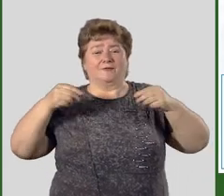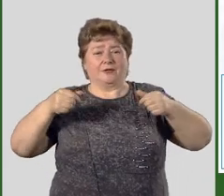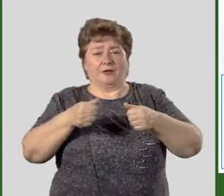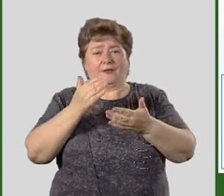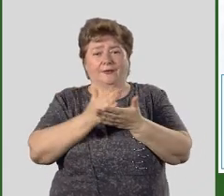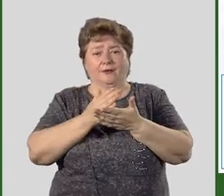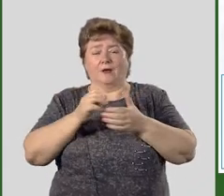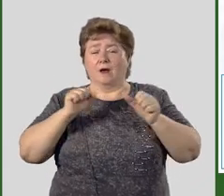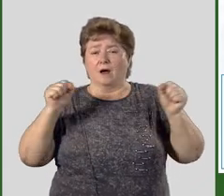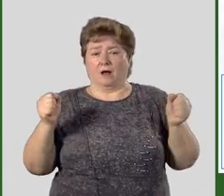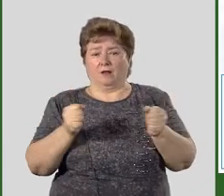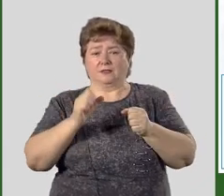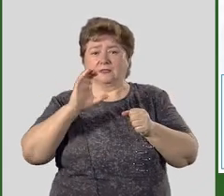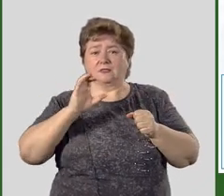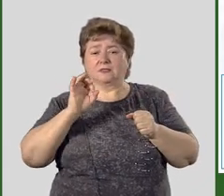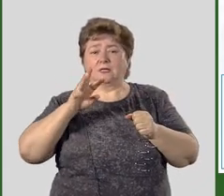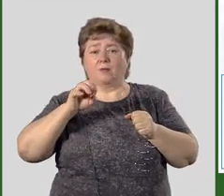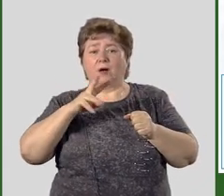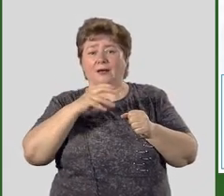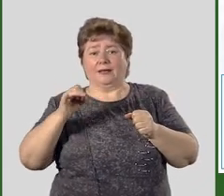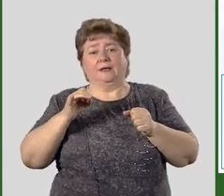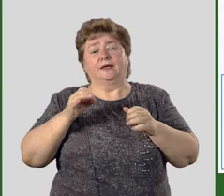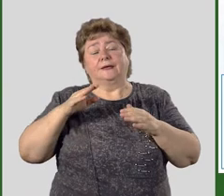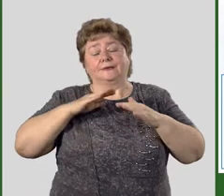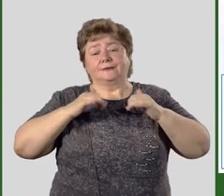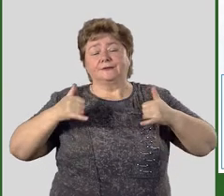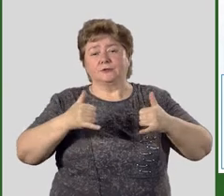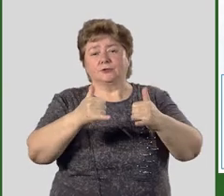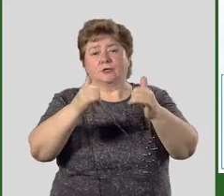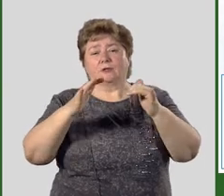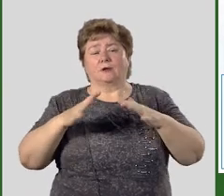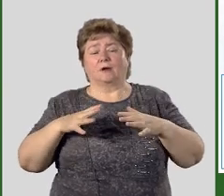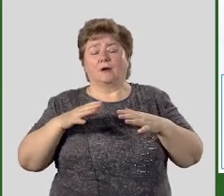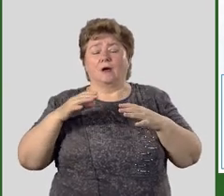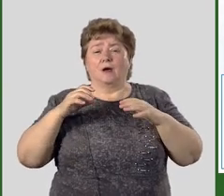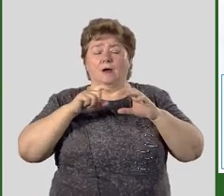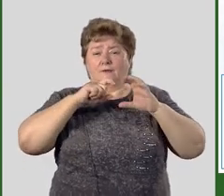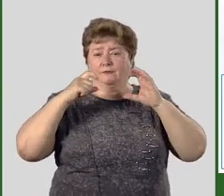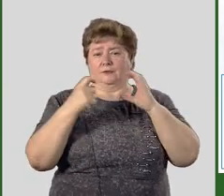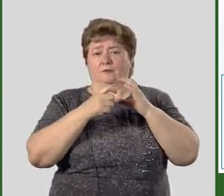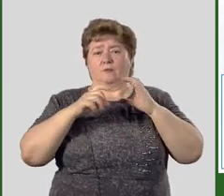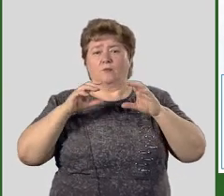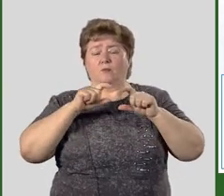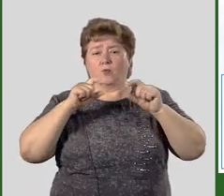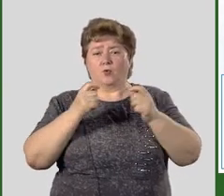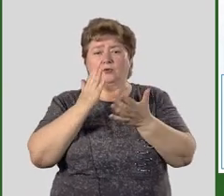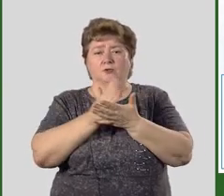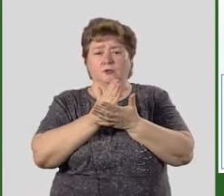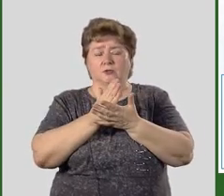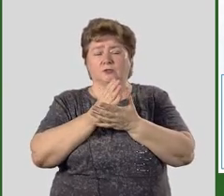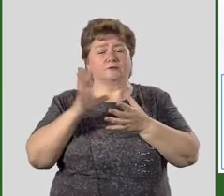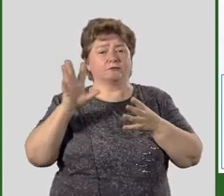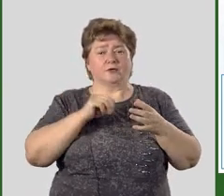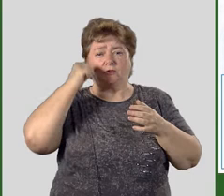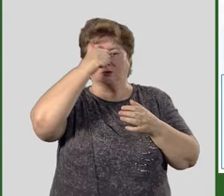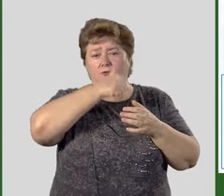влияние холодное сомалийское течение. В экваториальном климатическом поясе на протяжении всего